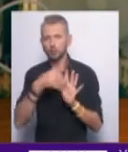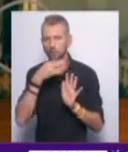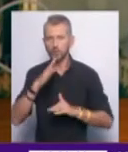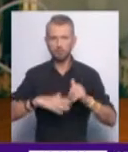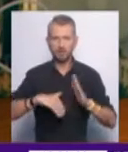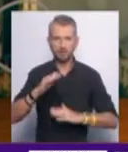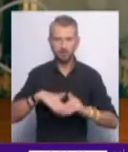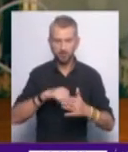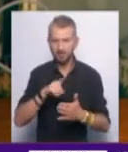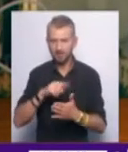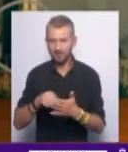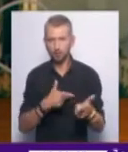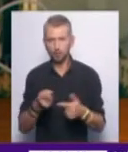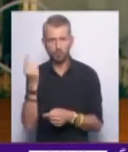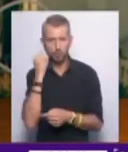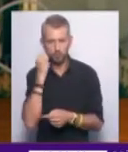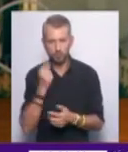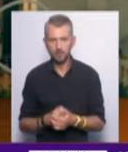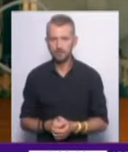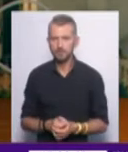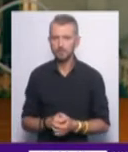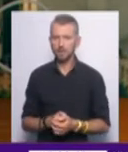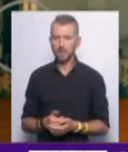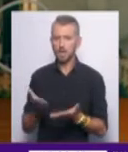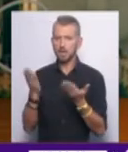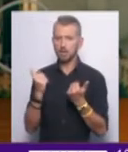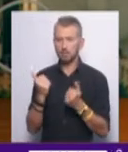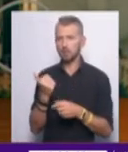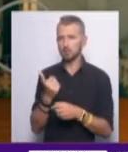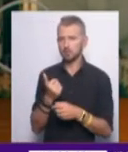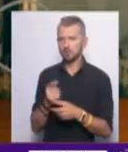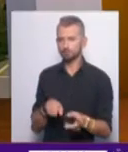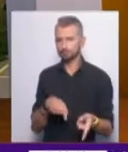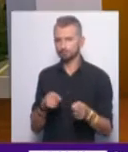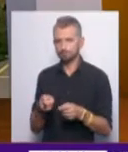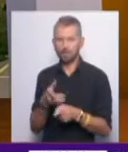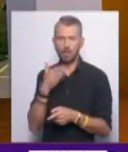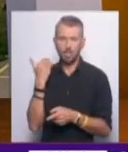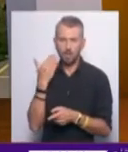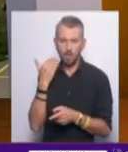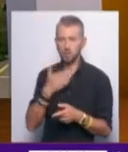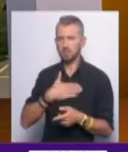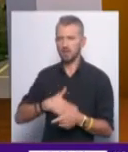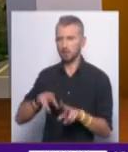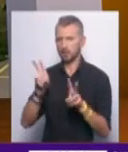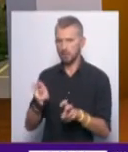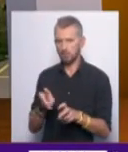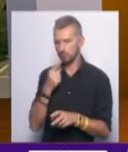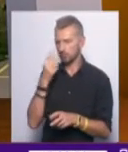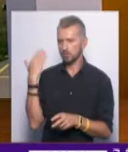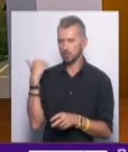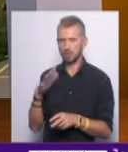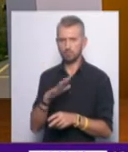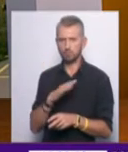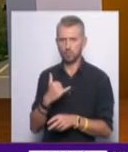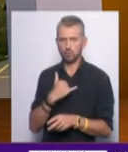нюанси ми готові від вас почути. Пані Тетяно, давайте ми до більш легшої, приємнішої теми перейдемо. Зовсім нещодавно пройшли у